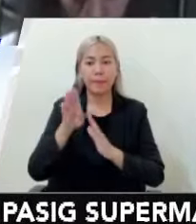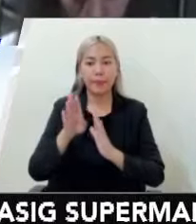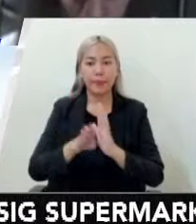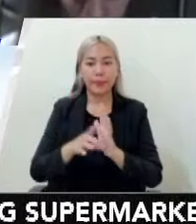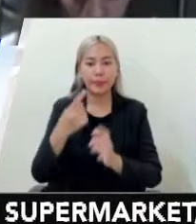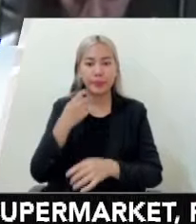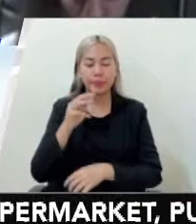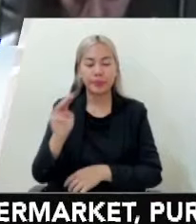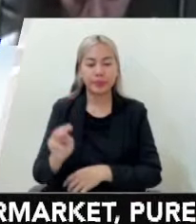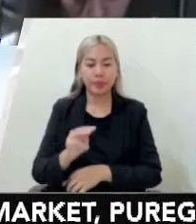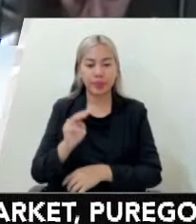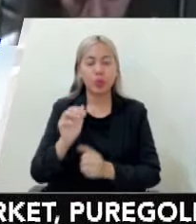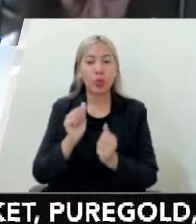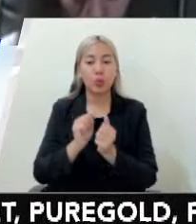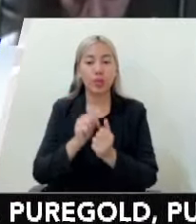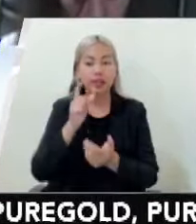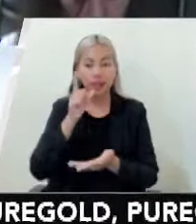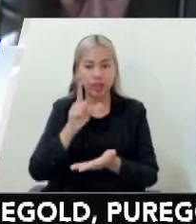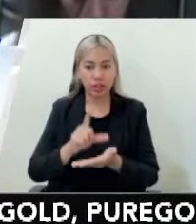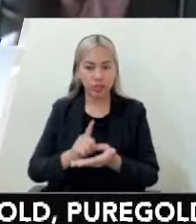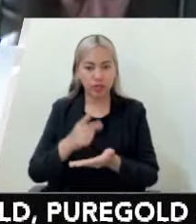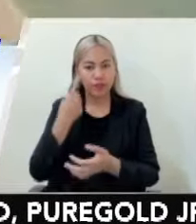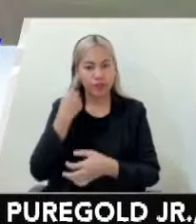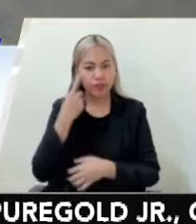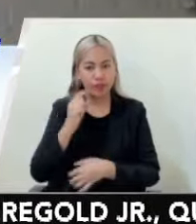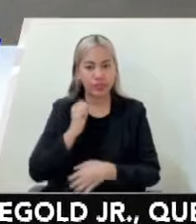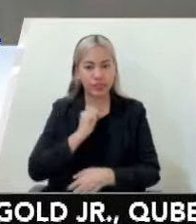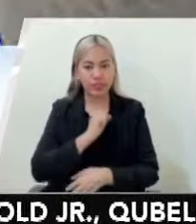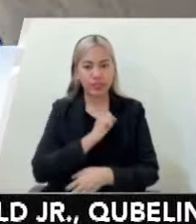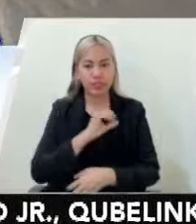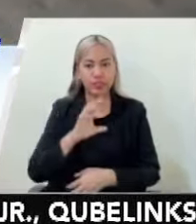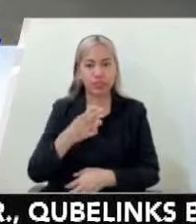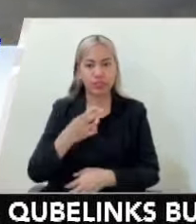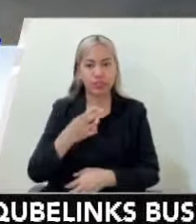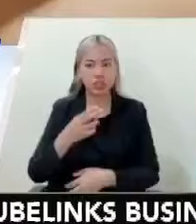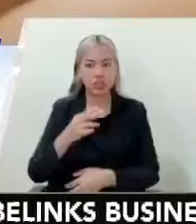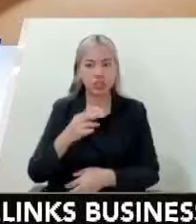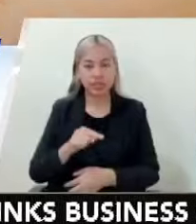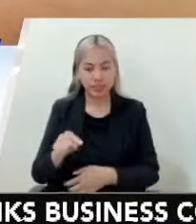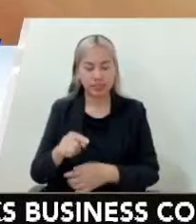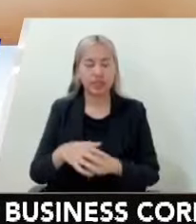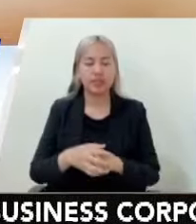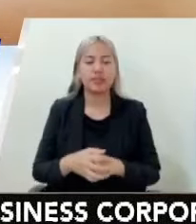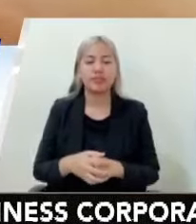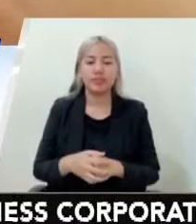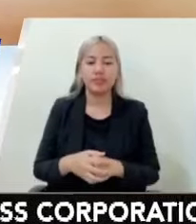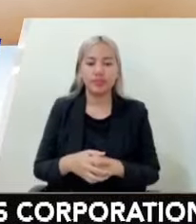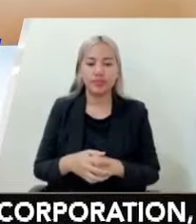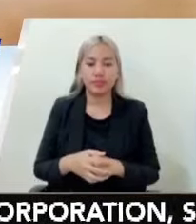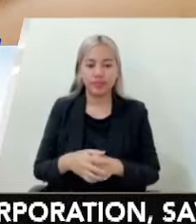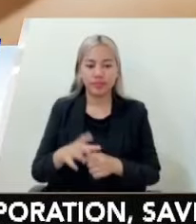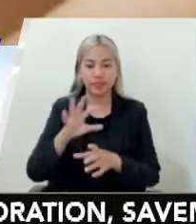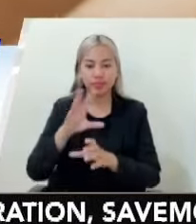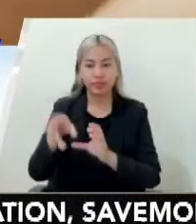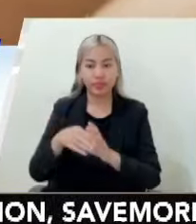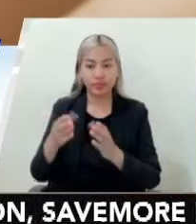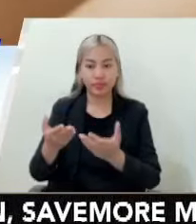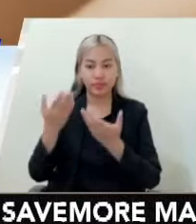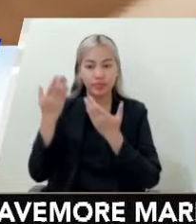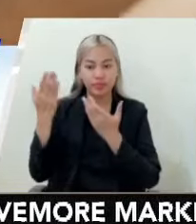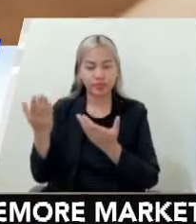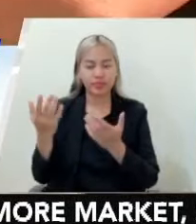President cheese Escudero sa nasabing panukala ilan sa mga pupwedeng basihan ng paghahain ng divorce ang domestic